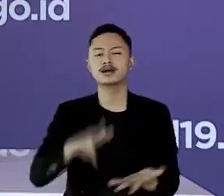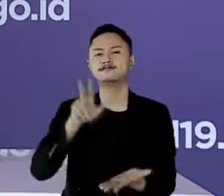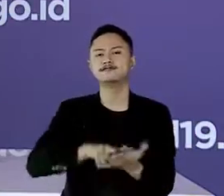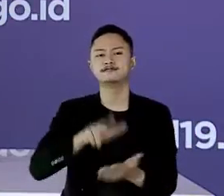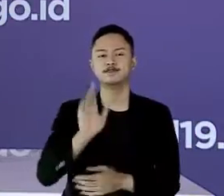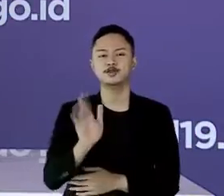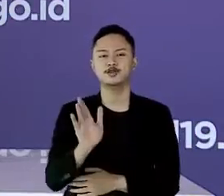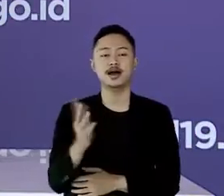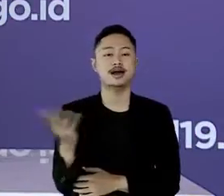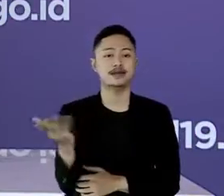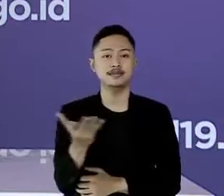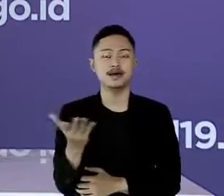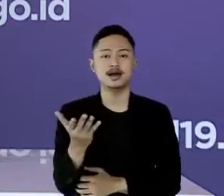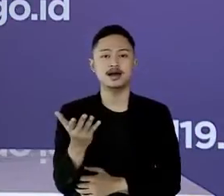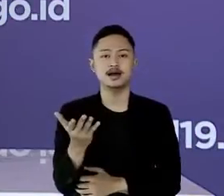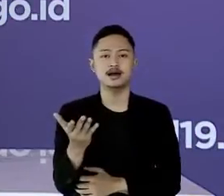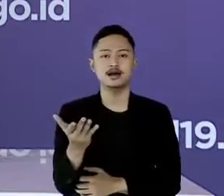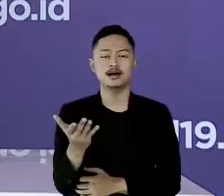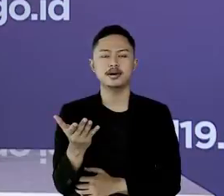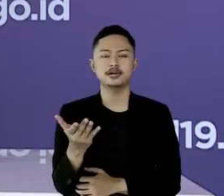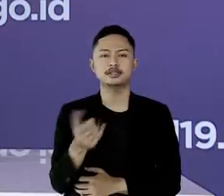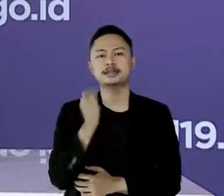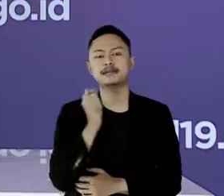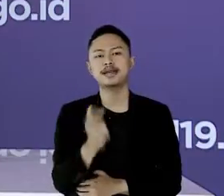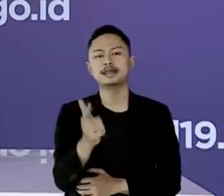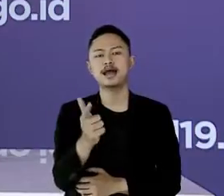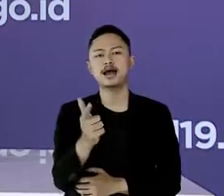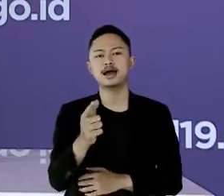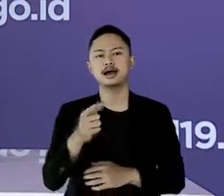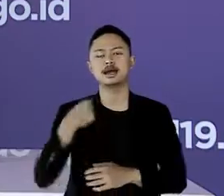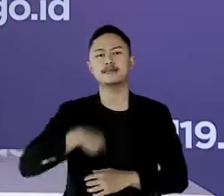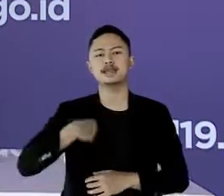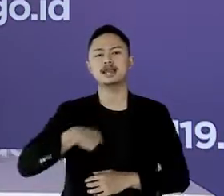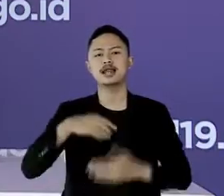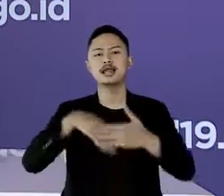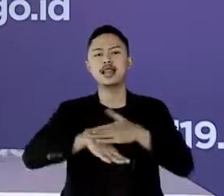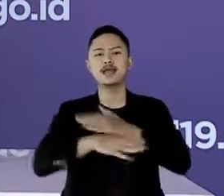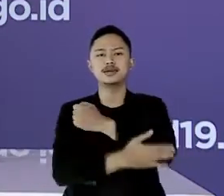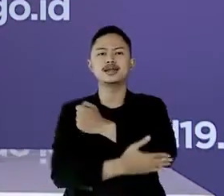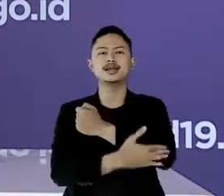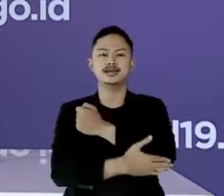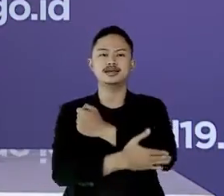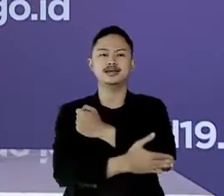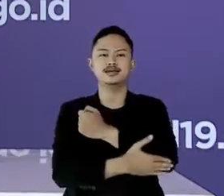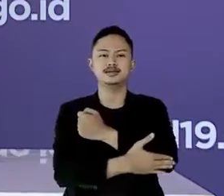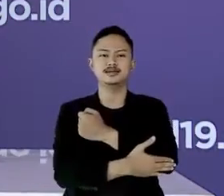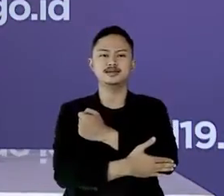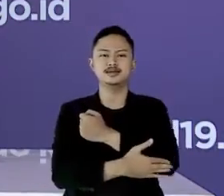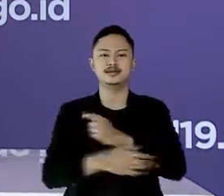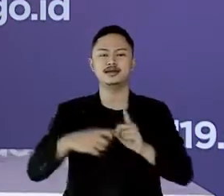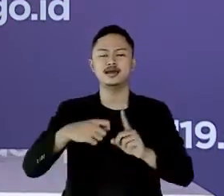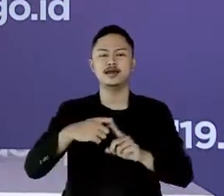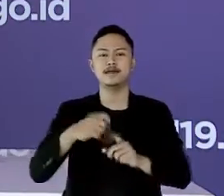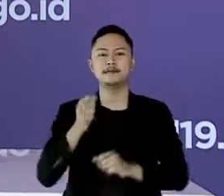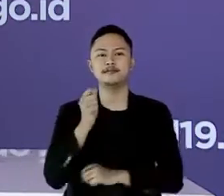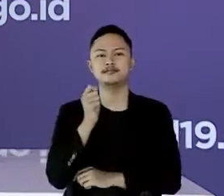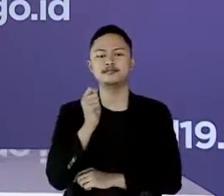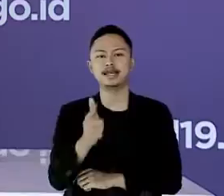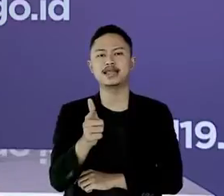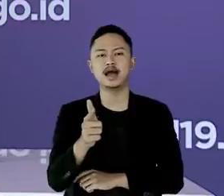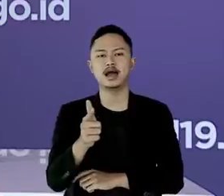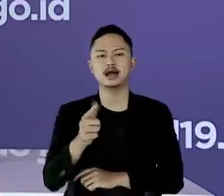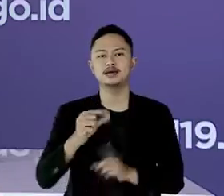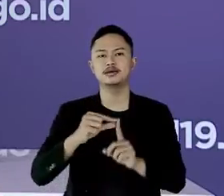ditetapkan di instruksi Menteri Dalam Negeri Nomor 43 untuk wilayah Jawa Bali dan No 44